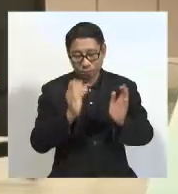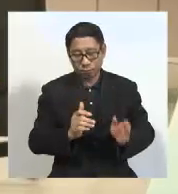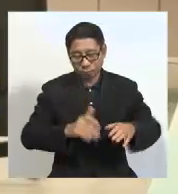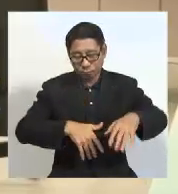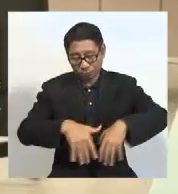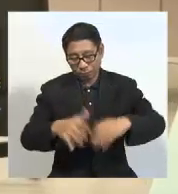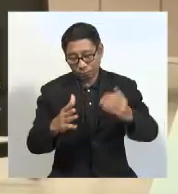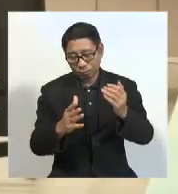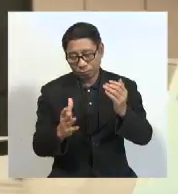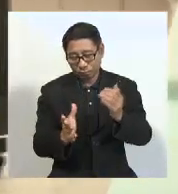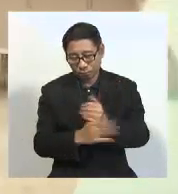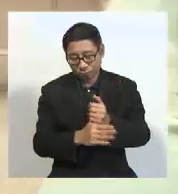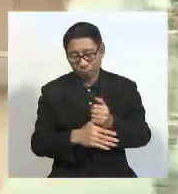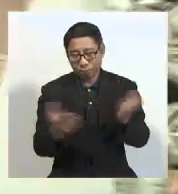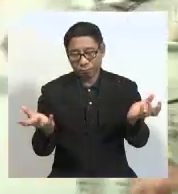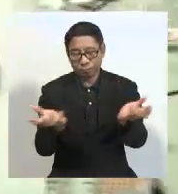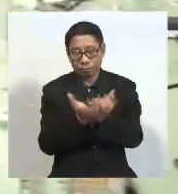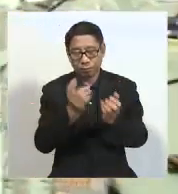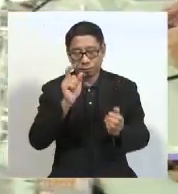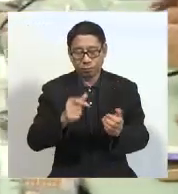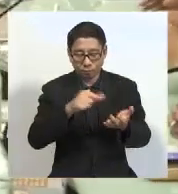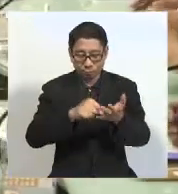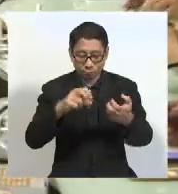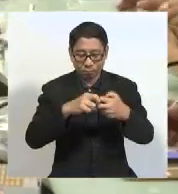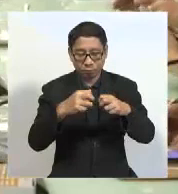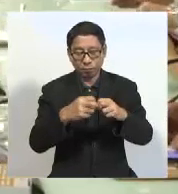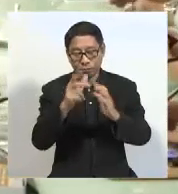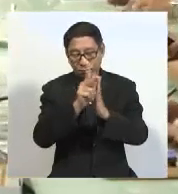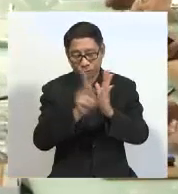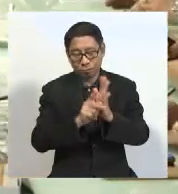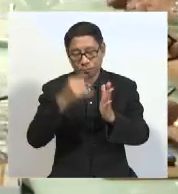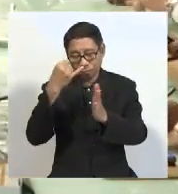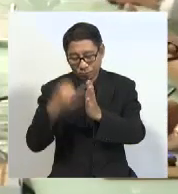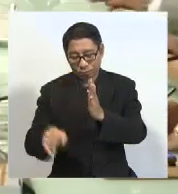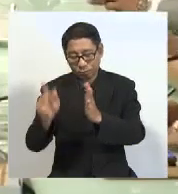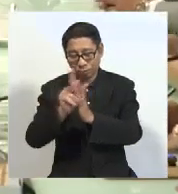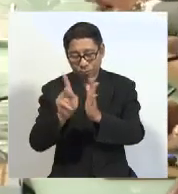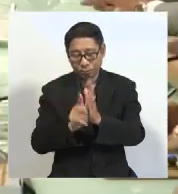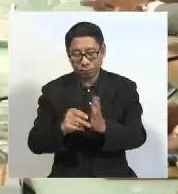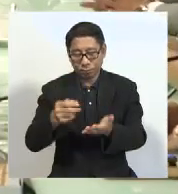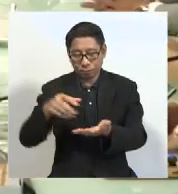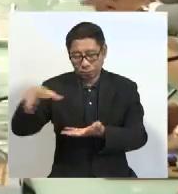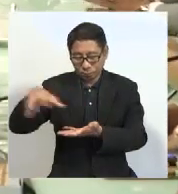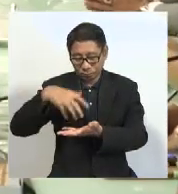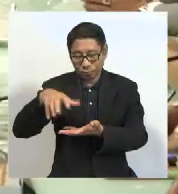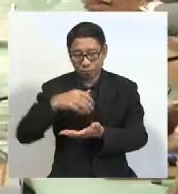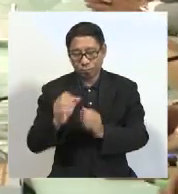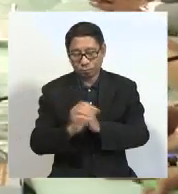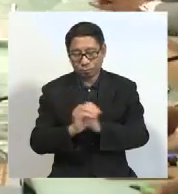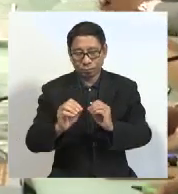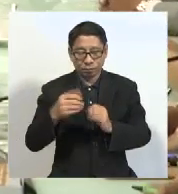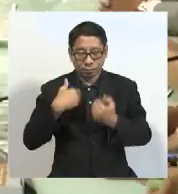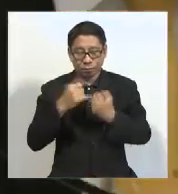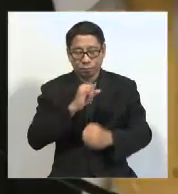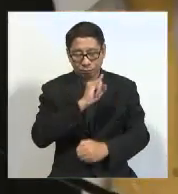กระทบโดยยึดกรอบว่าต้องแก้ไขภายใต้กฎหมายการทำประมงผิดกฎหมายขาดการรายงานและไร้การควบคุมห